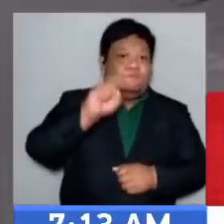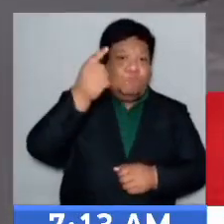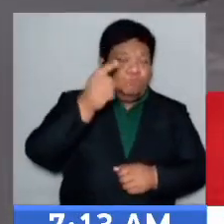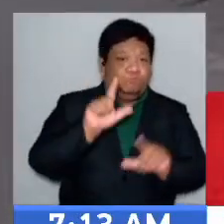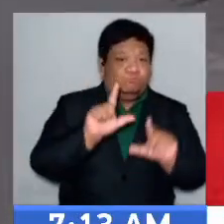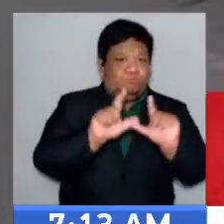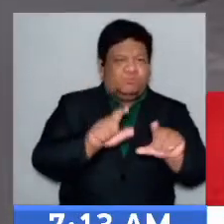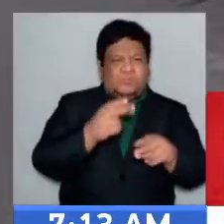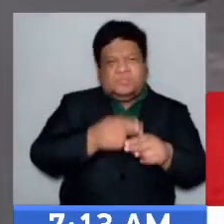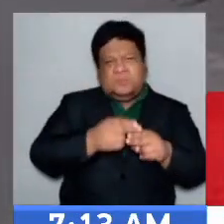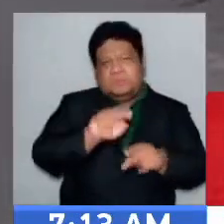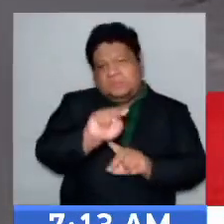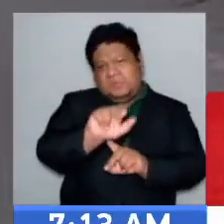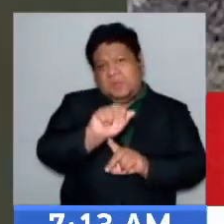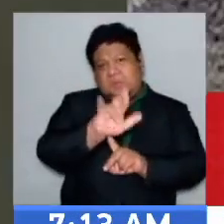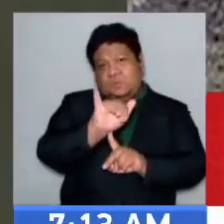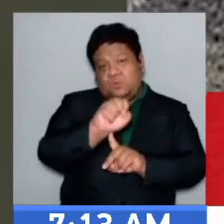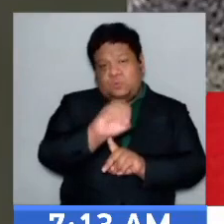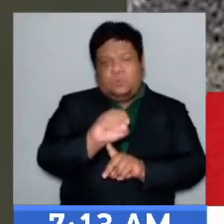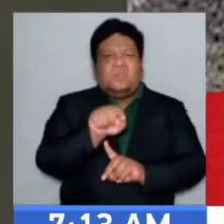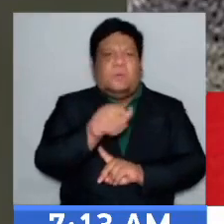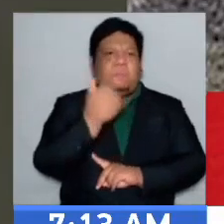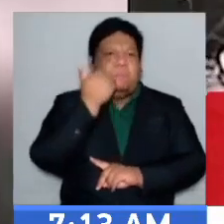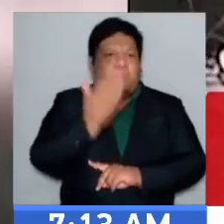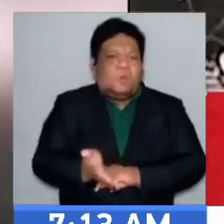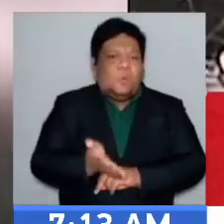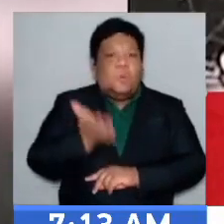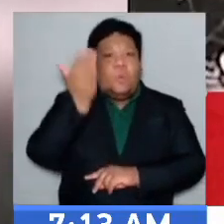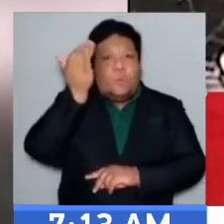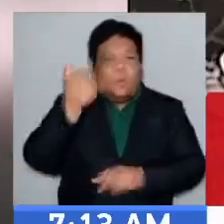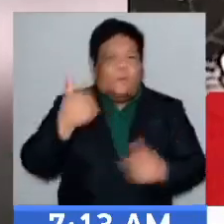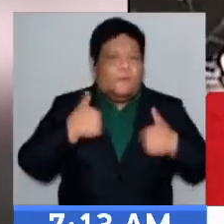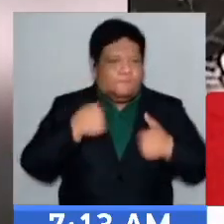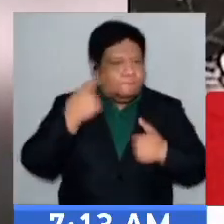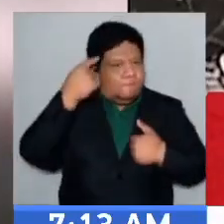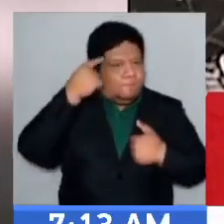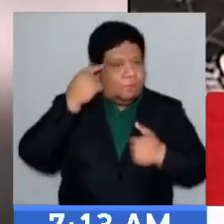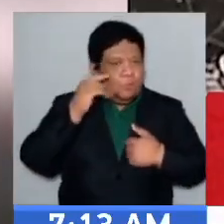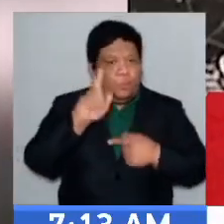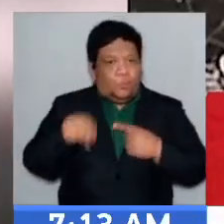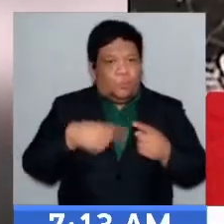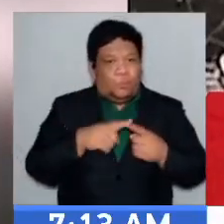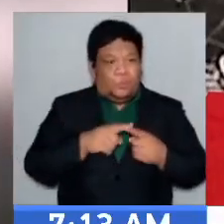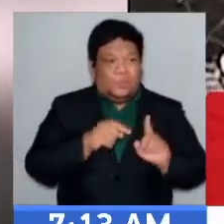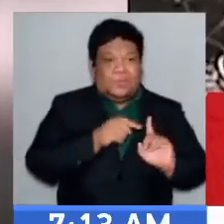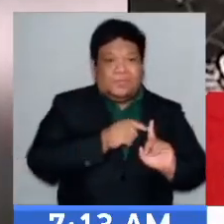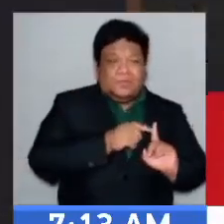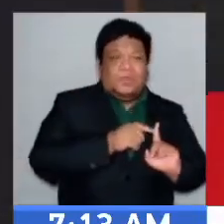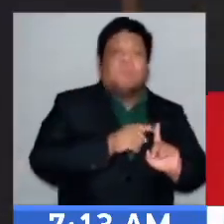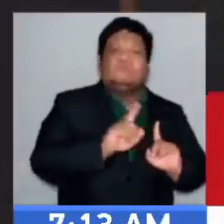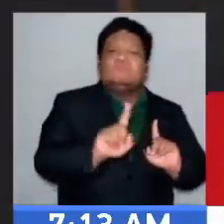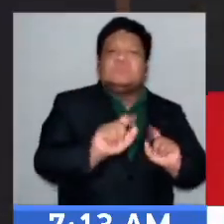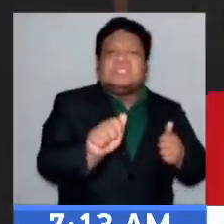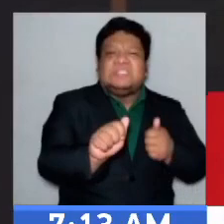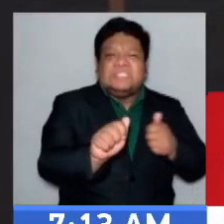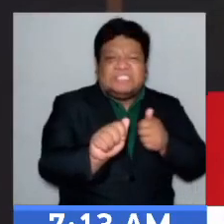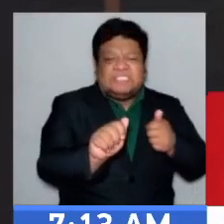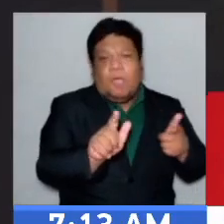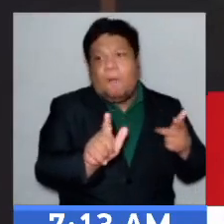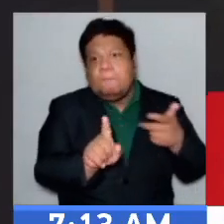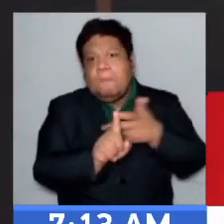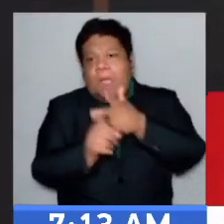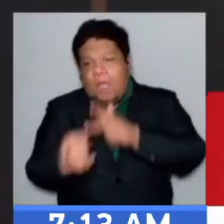namatay matapos magtamo ng pinsala sa ulo nang habulin ng anak ng biktima at maaksidente sa kalsada. Madaling araw